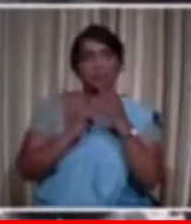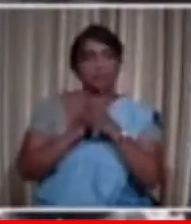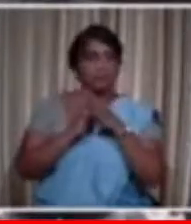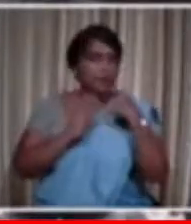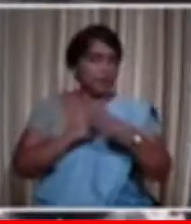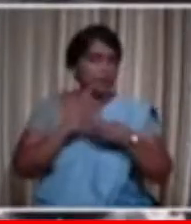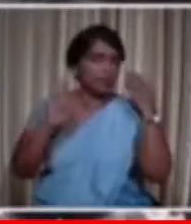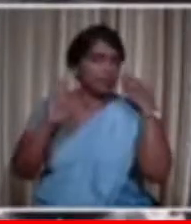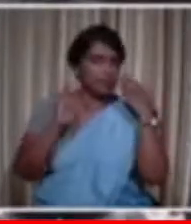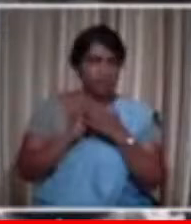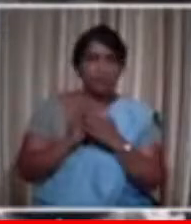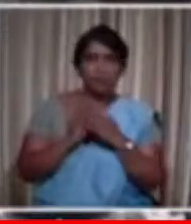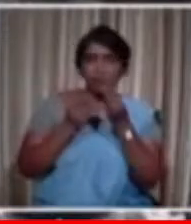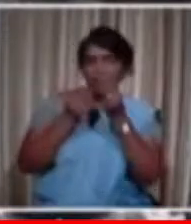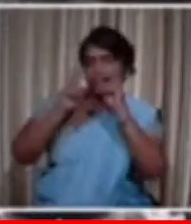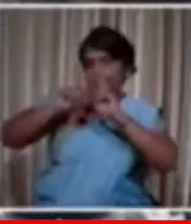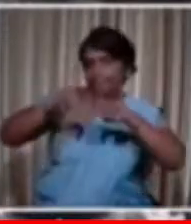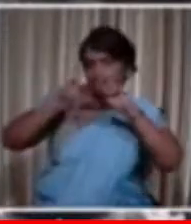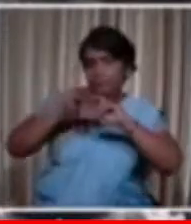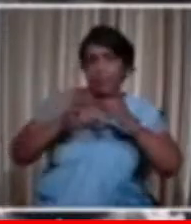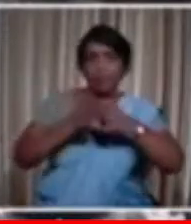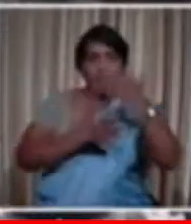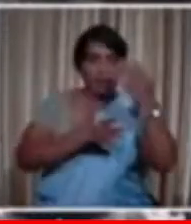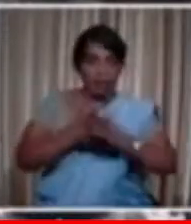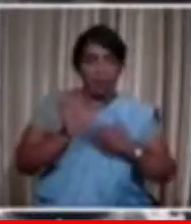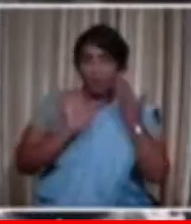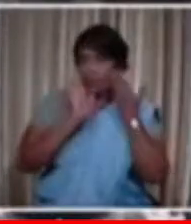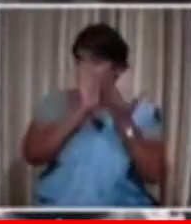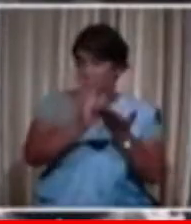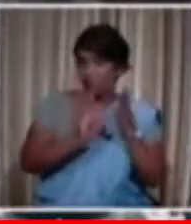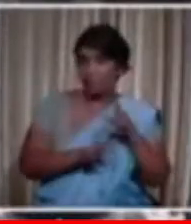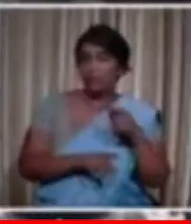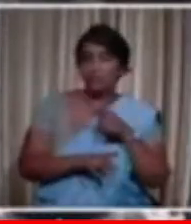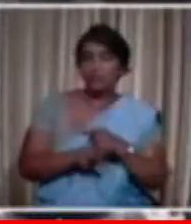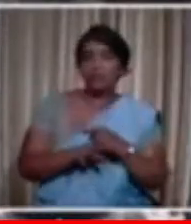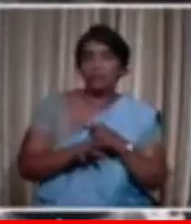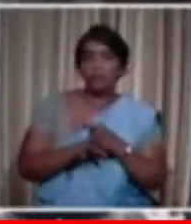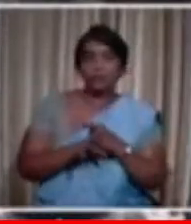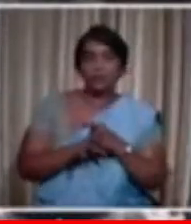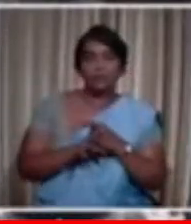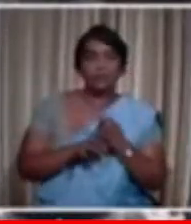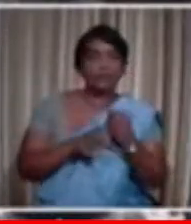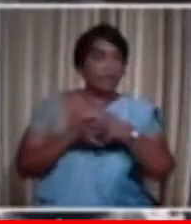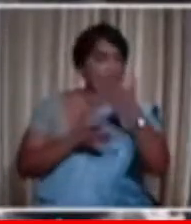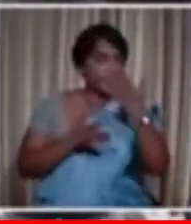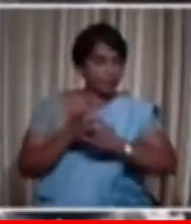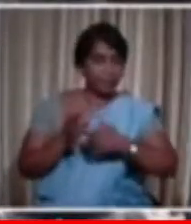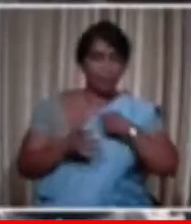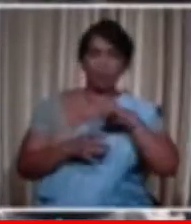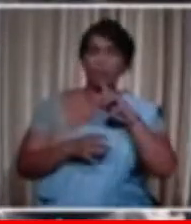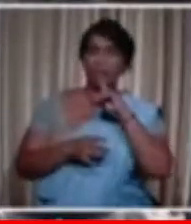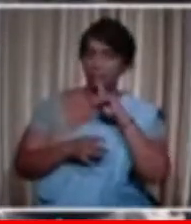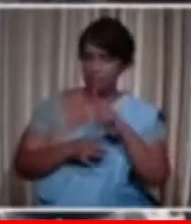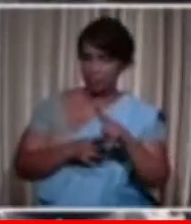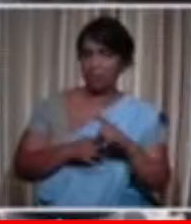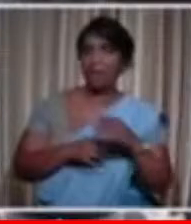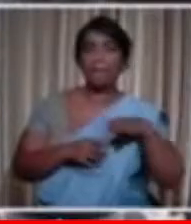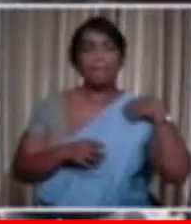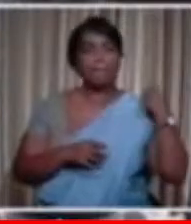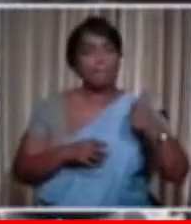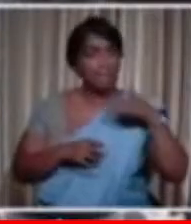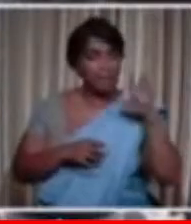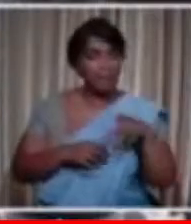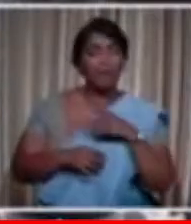ඉතාමත්ම සියුම් අධ්‍යයනය කරලා වාර්තාවක් ඉදිරිපත් කරලා තිබෙනවා මේ ආටිකල් 4 වාර්තාවේ සඳහන් කරලා තිබෙනවා ප්‍රධාන